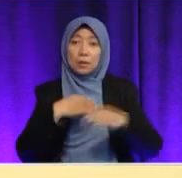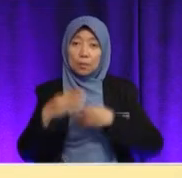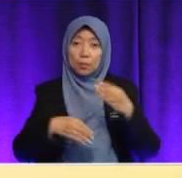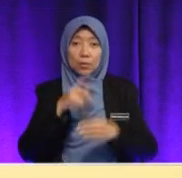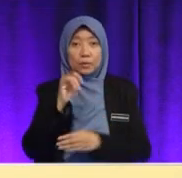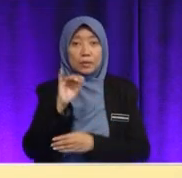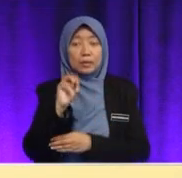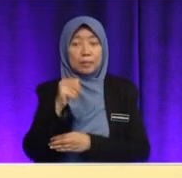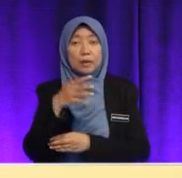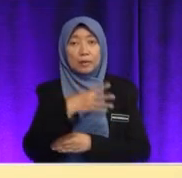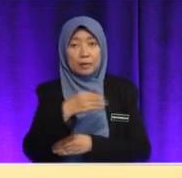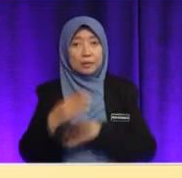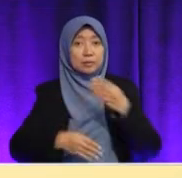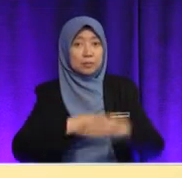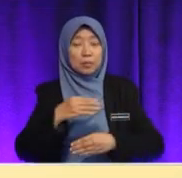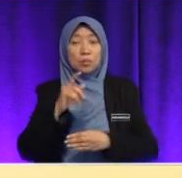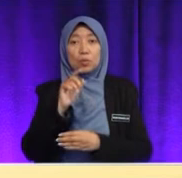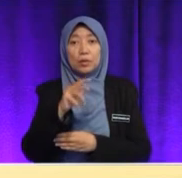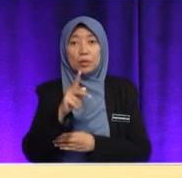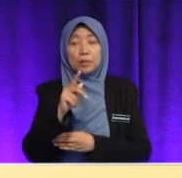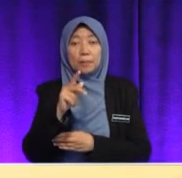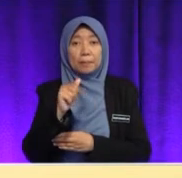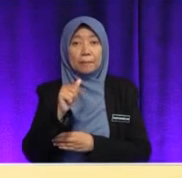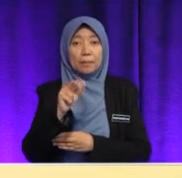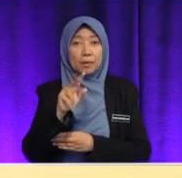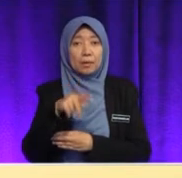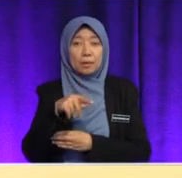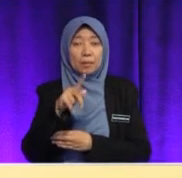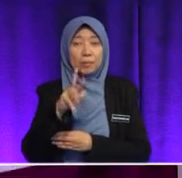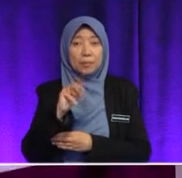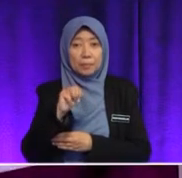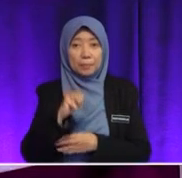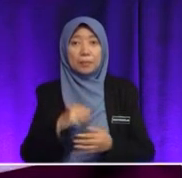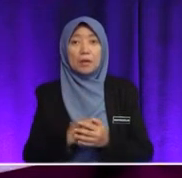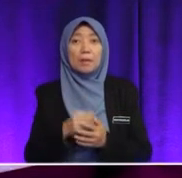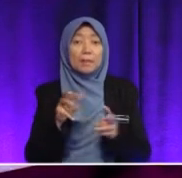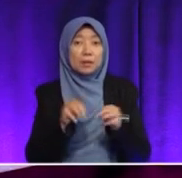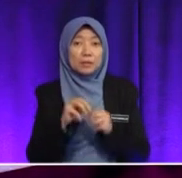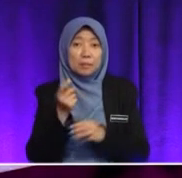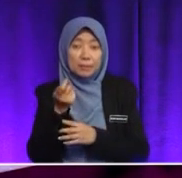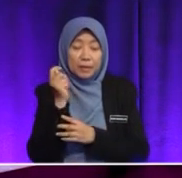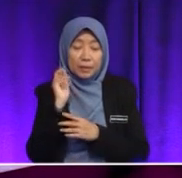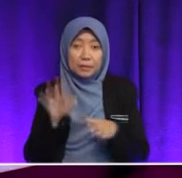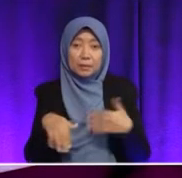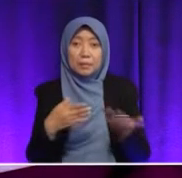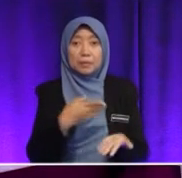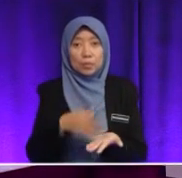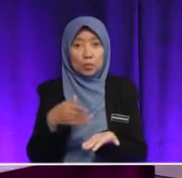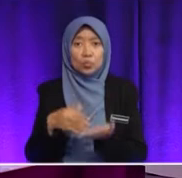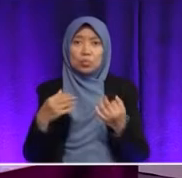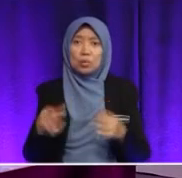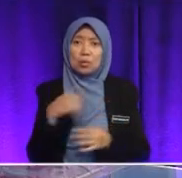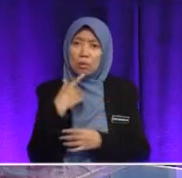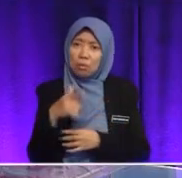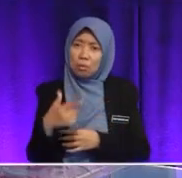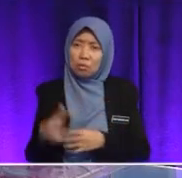ah dan satu Cari lagi lah kalau sound macam contohnya tadilah Halo macam mana penyaput Udah bertahun-tahun